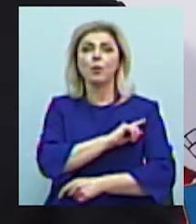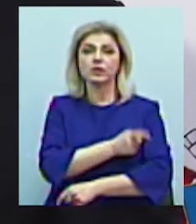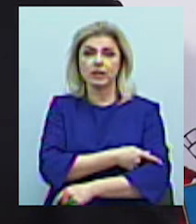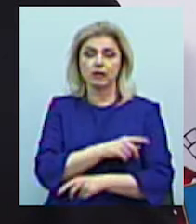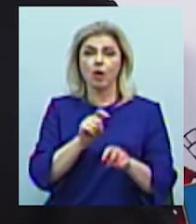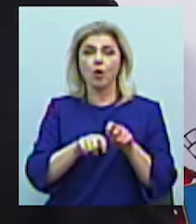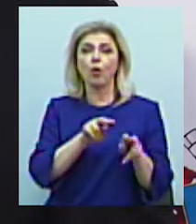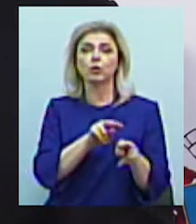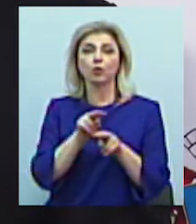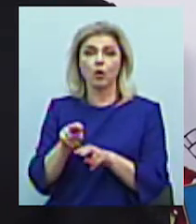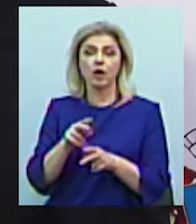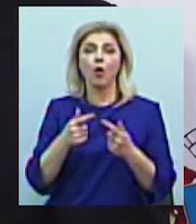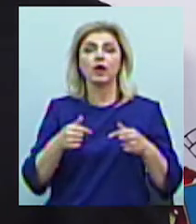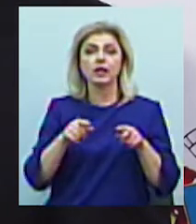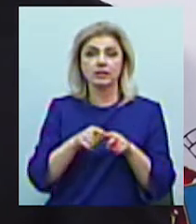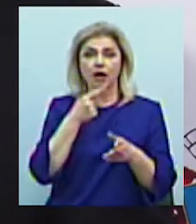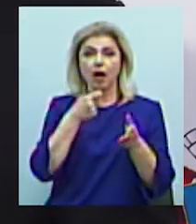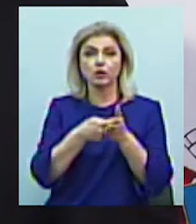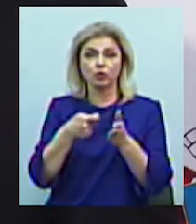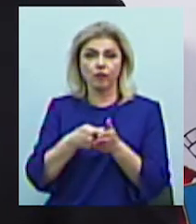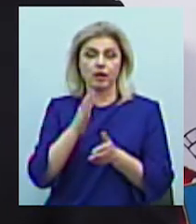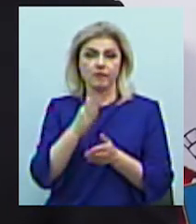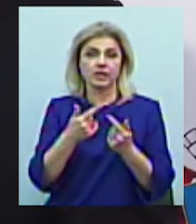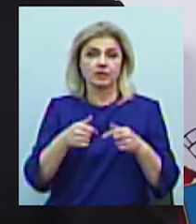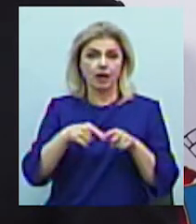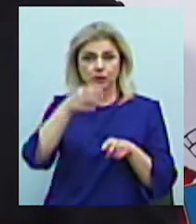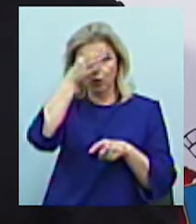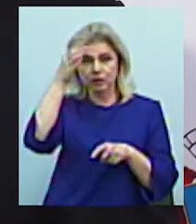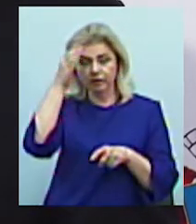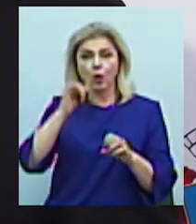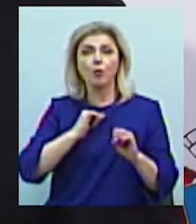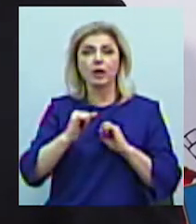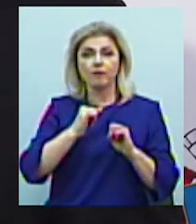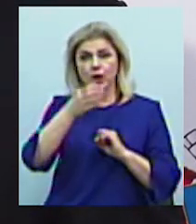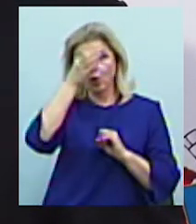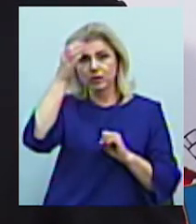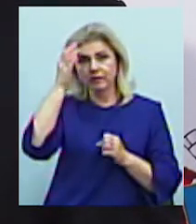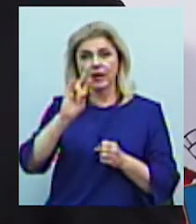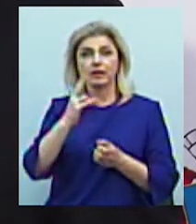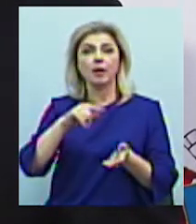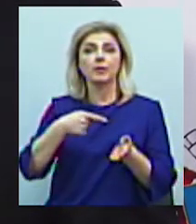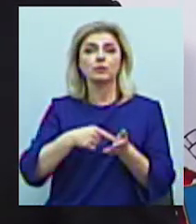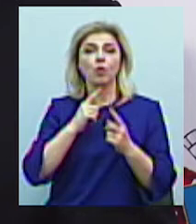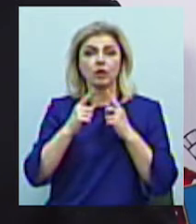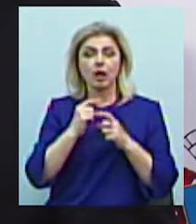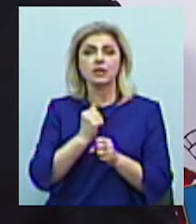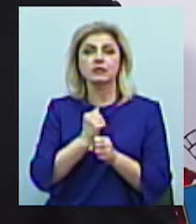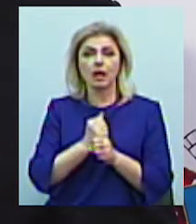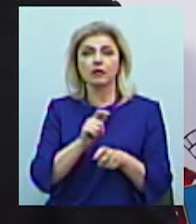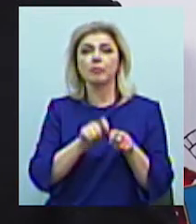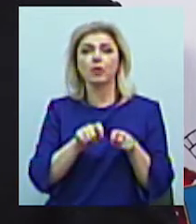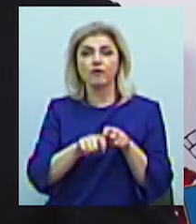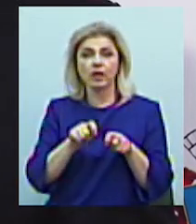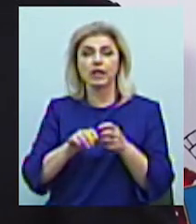контролю за організацією харчування в закладах освіти управлінню освіти Миколаївської міської ради організувати проведення перевірок